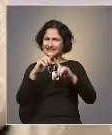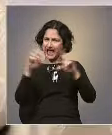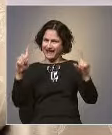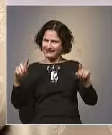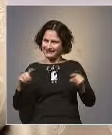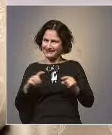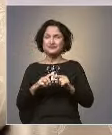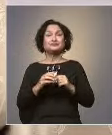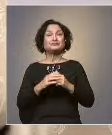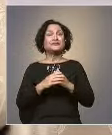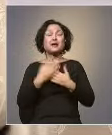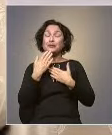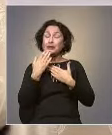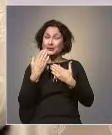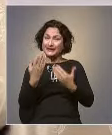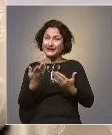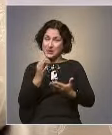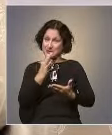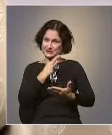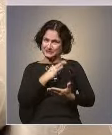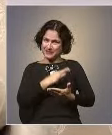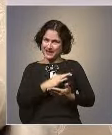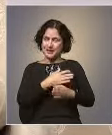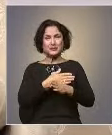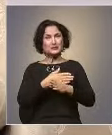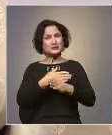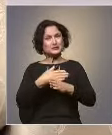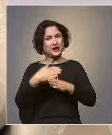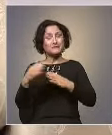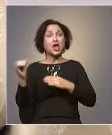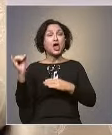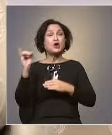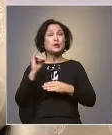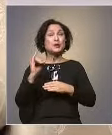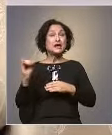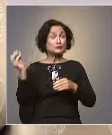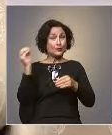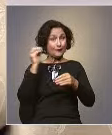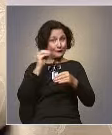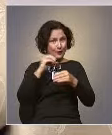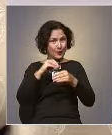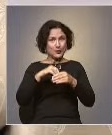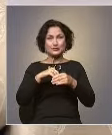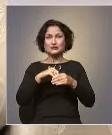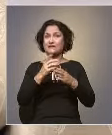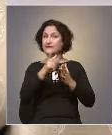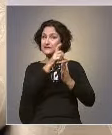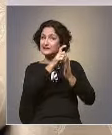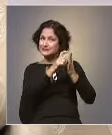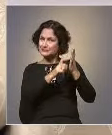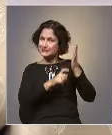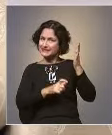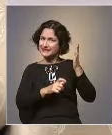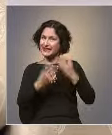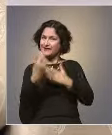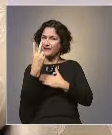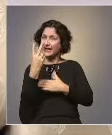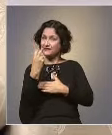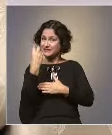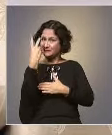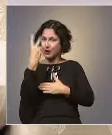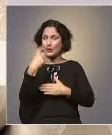Добре, благодаря ви и успех. Продължаваме нататък с предаването. ЮНЕСКО включи в списъка с бележити годишнини през 2022